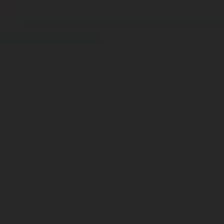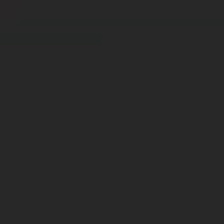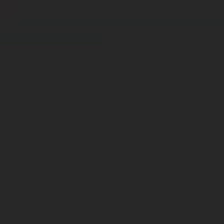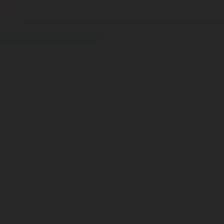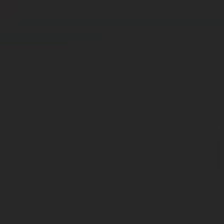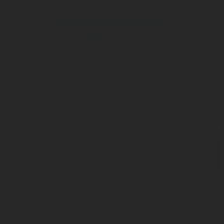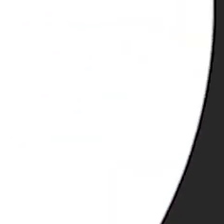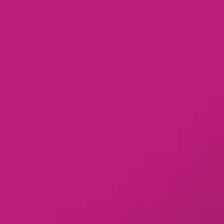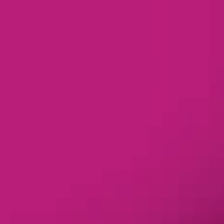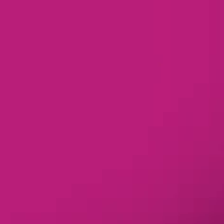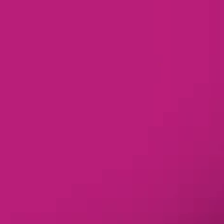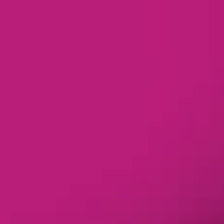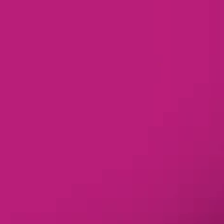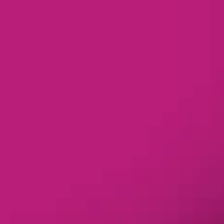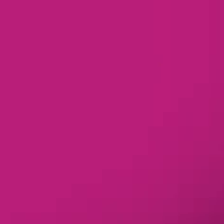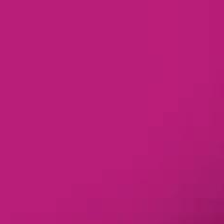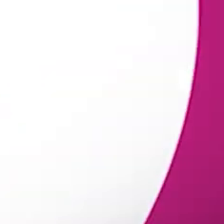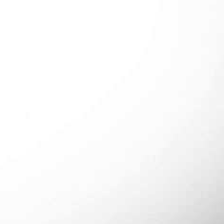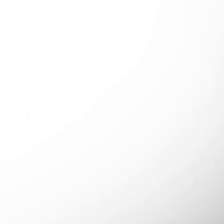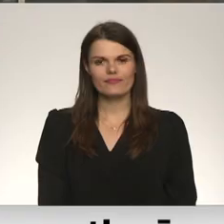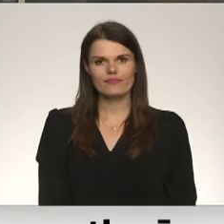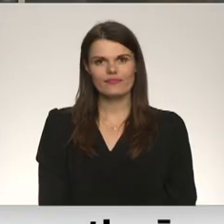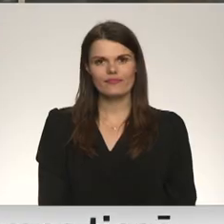Re, viss ēters ir te!